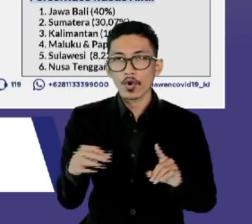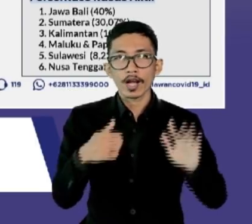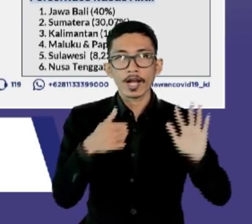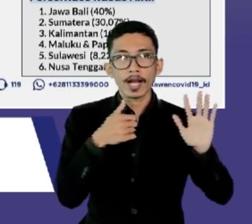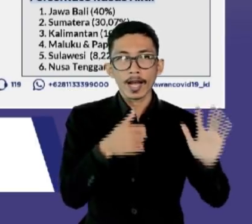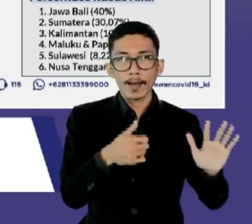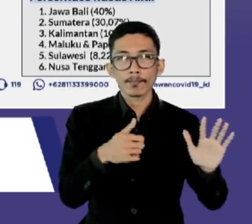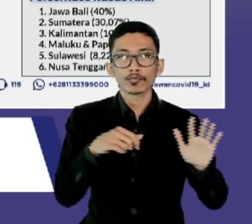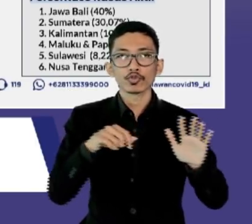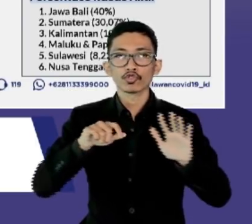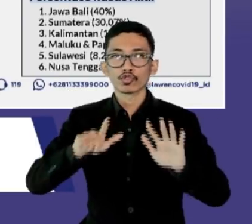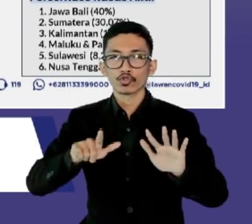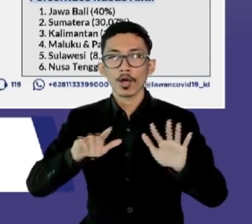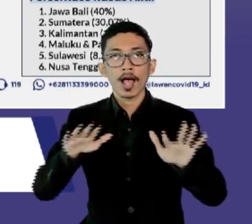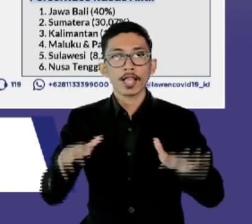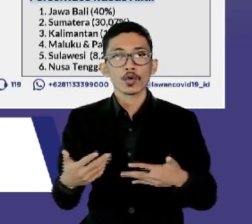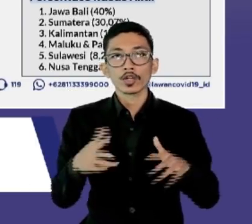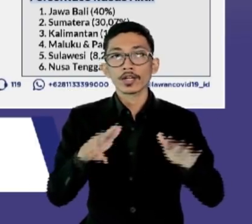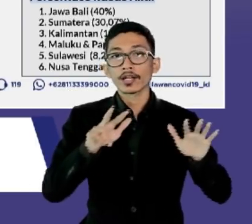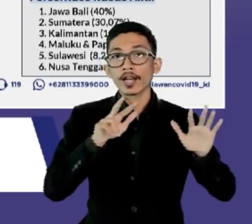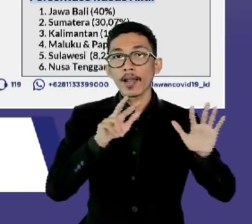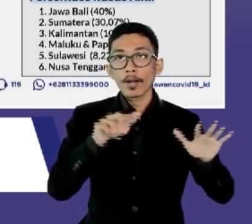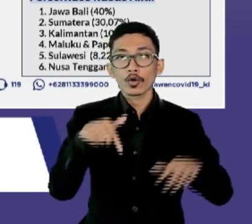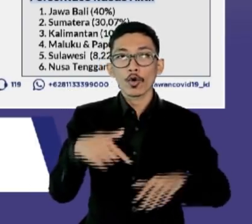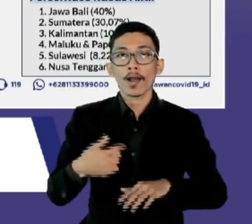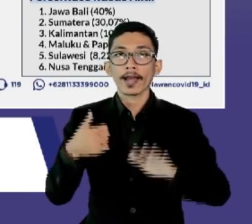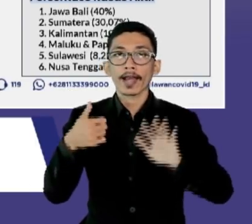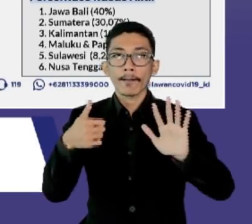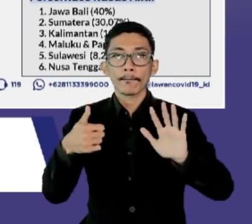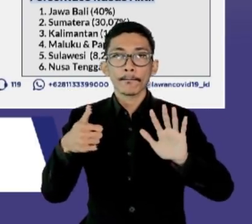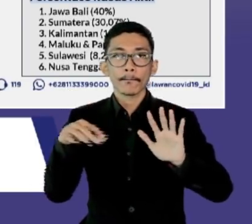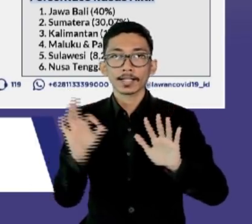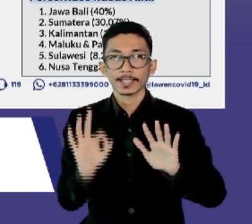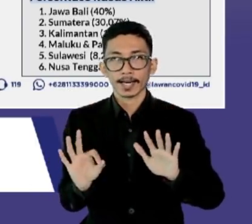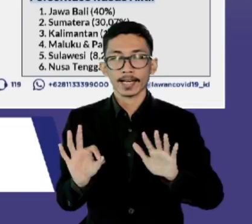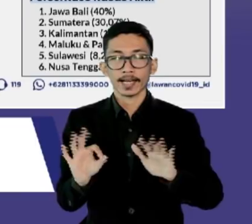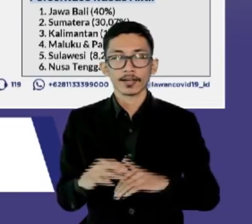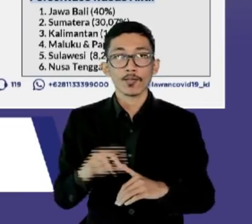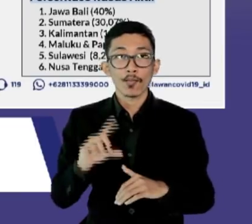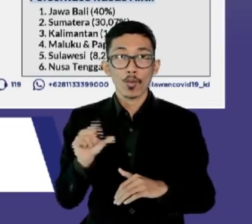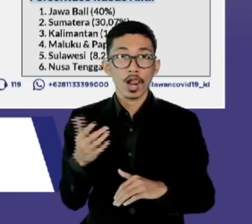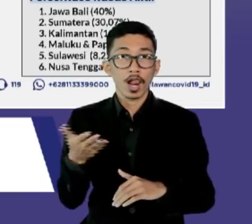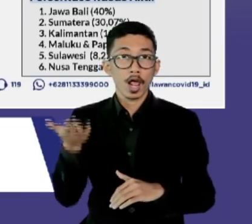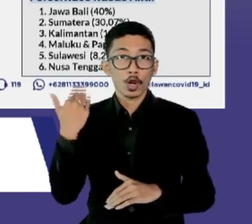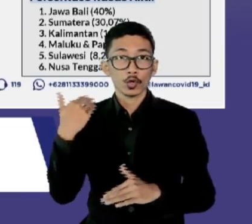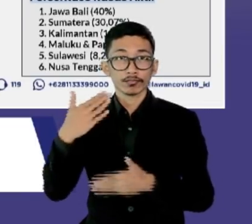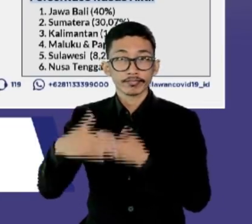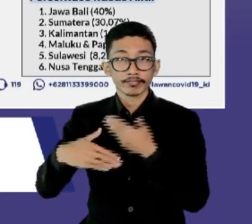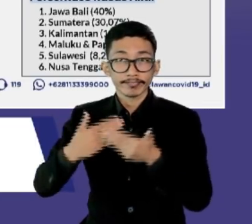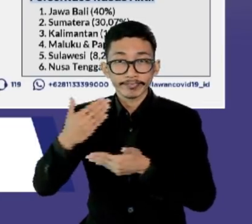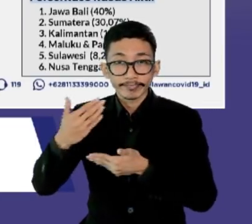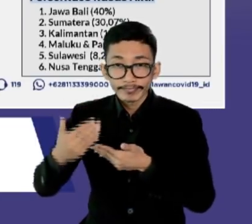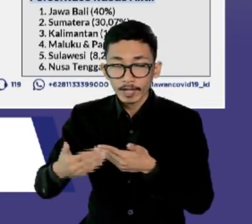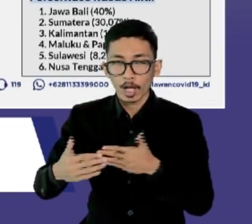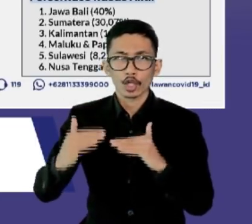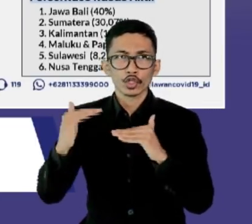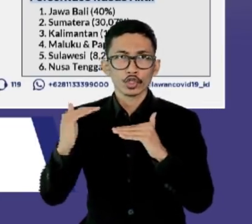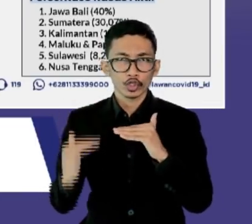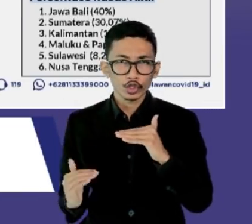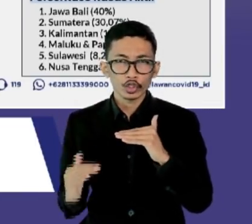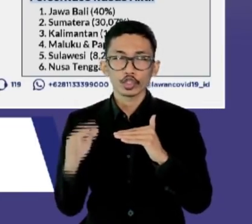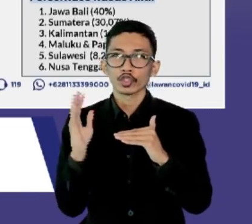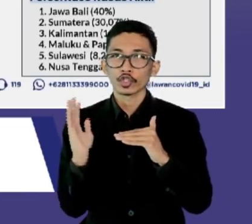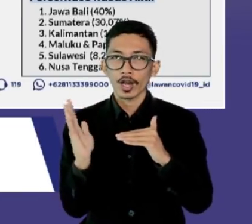atau 8,6%. Jika dibandingkan dengan bulan lalu, maka di bulan ini kasus positifnya telah